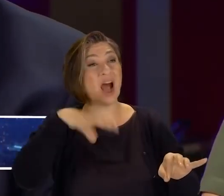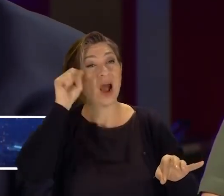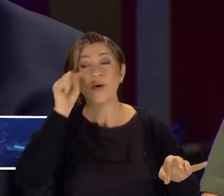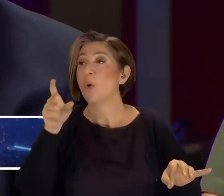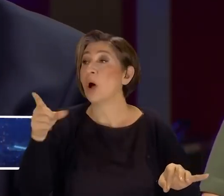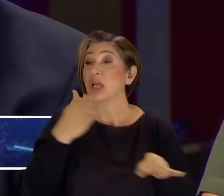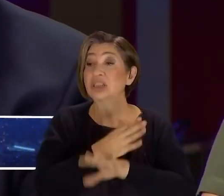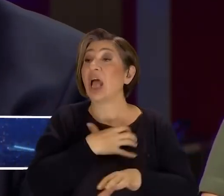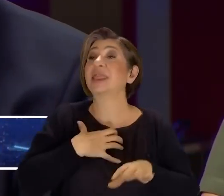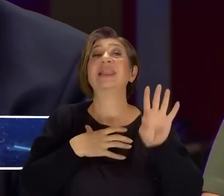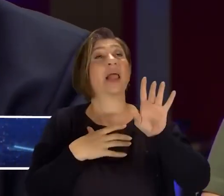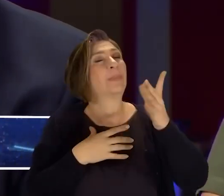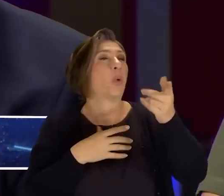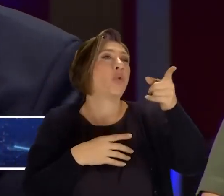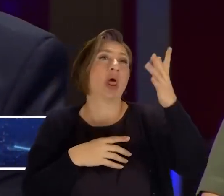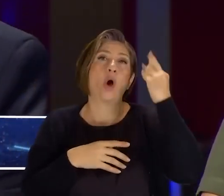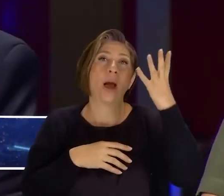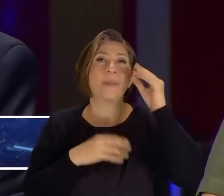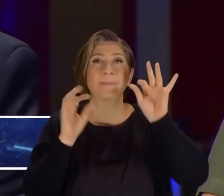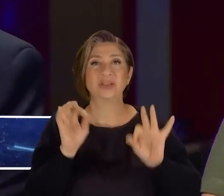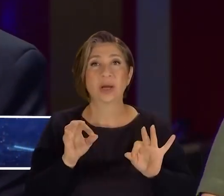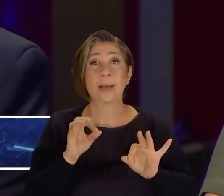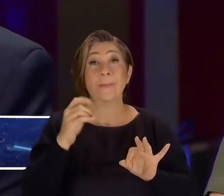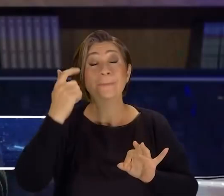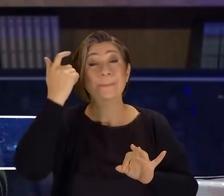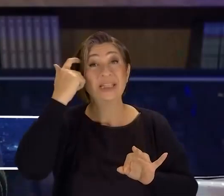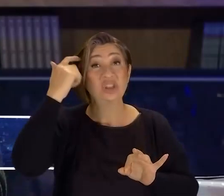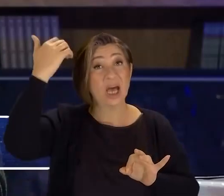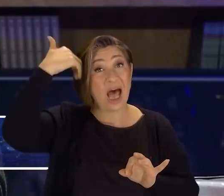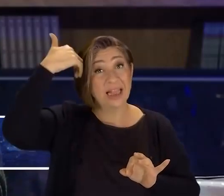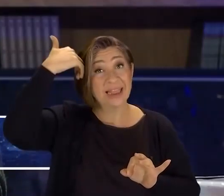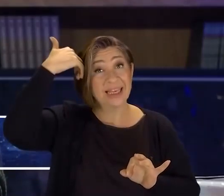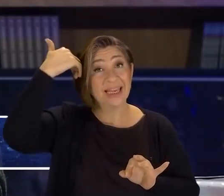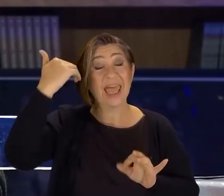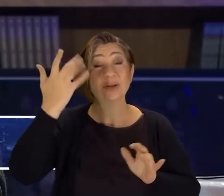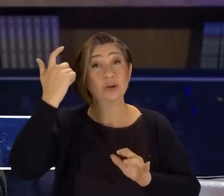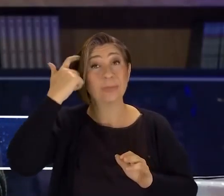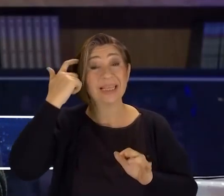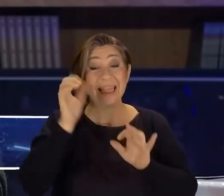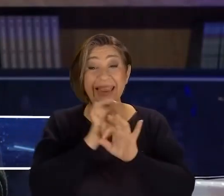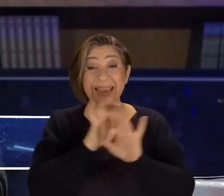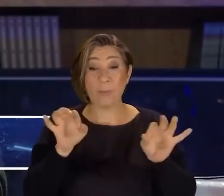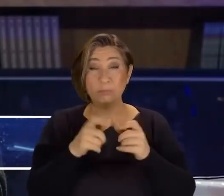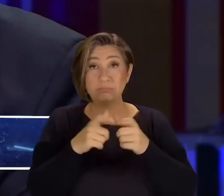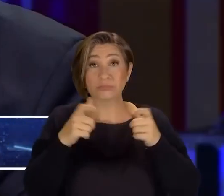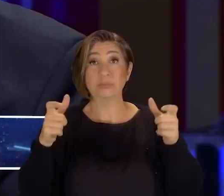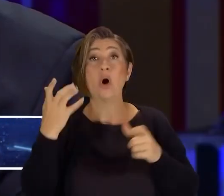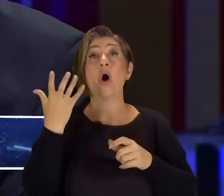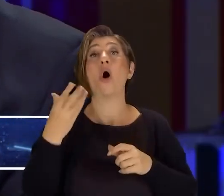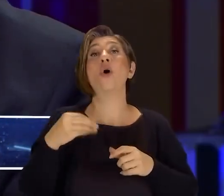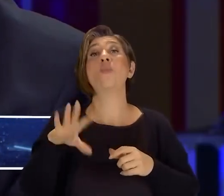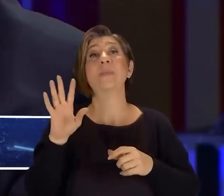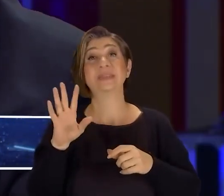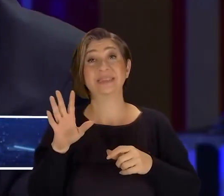onun üzerinden öğrenir. Bütün bunlar yani bilinçaltı ve henüz beynin yeterince